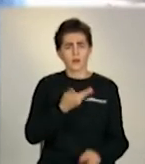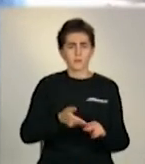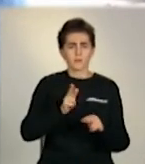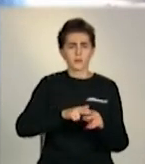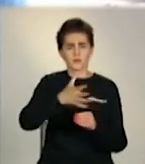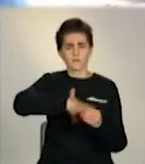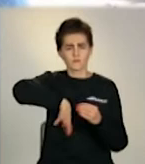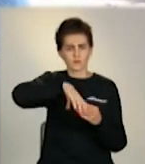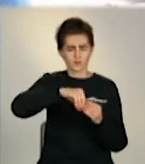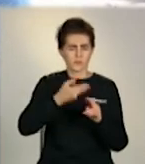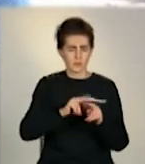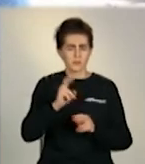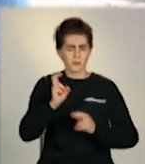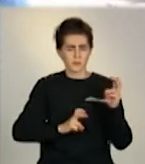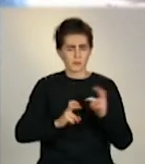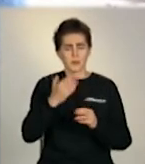всьому УГП